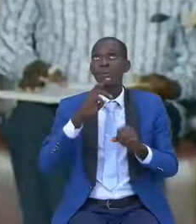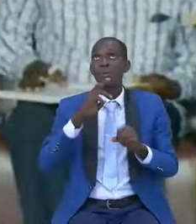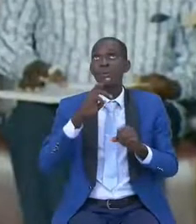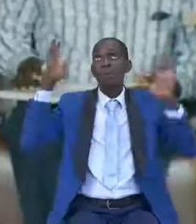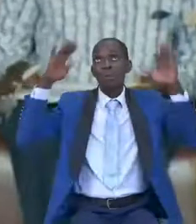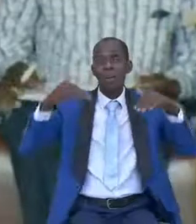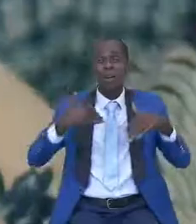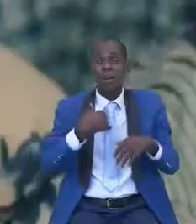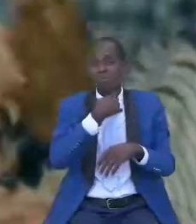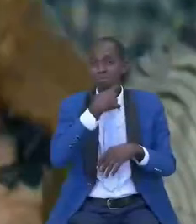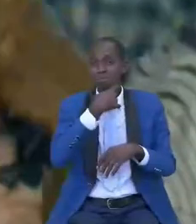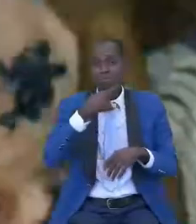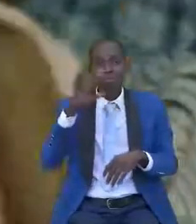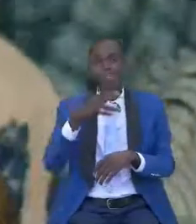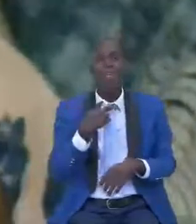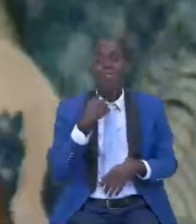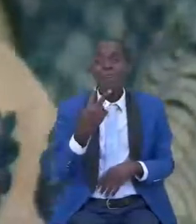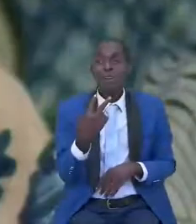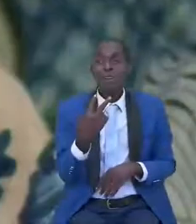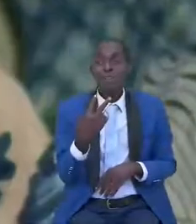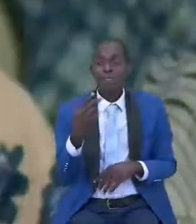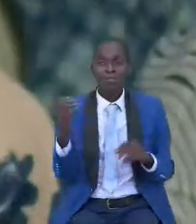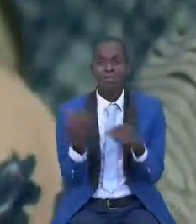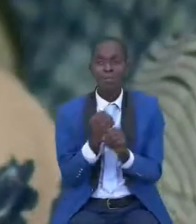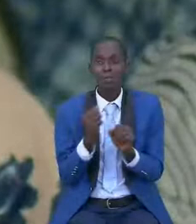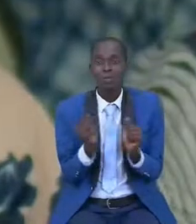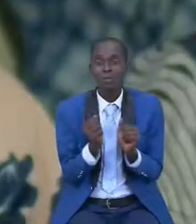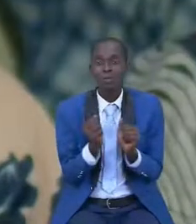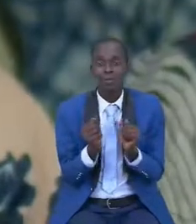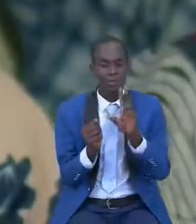recevoir. La pluie a ôté ta voix.